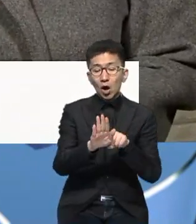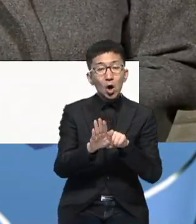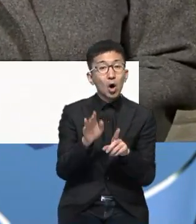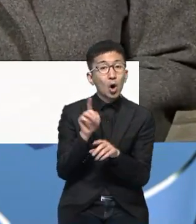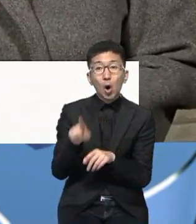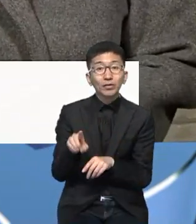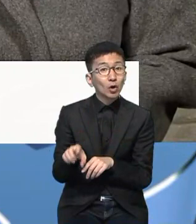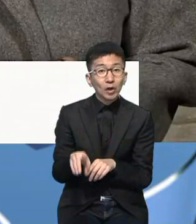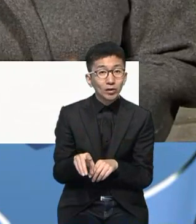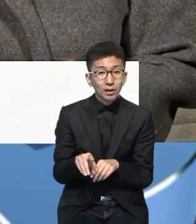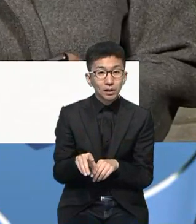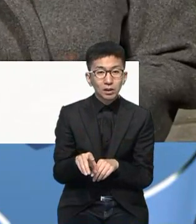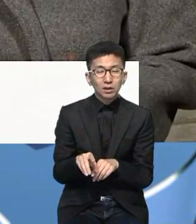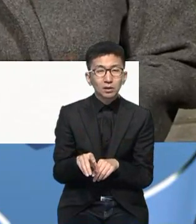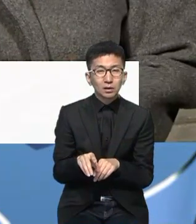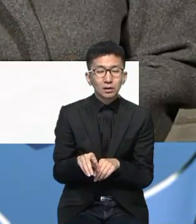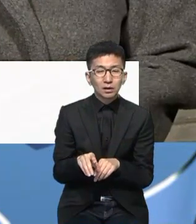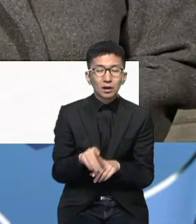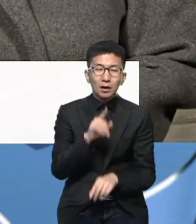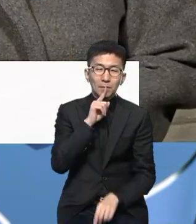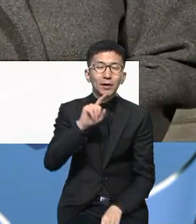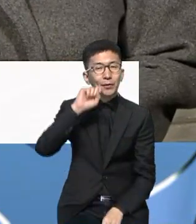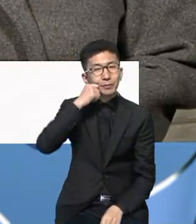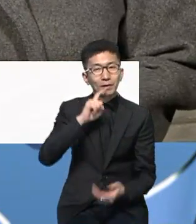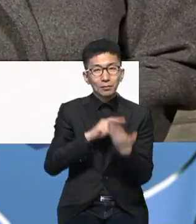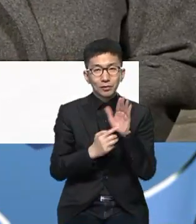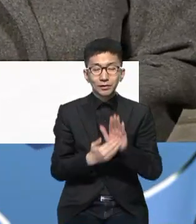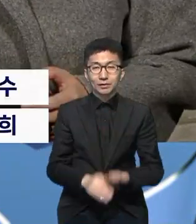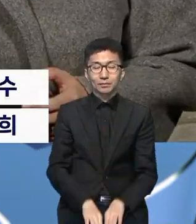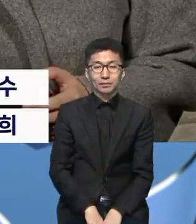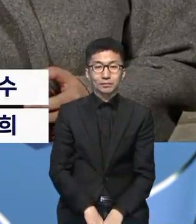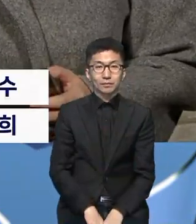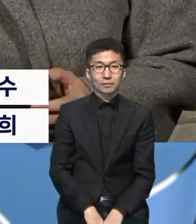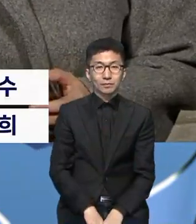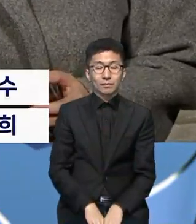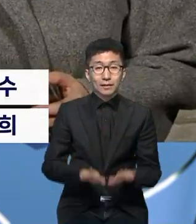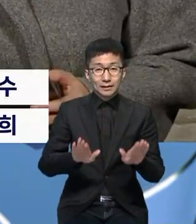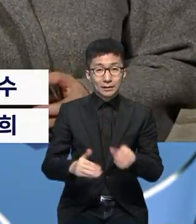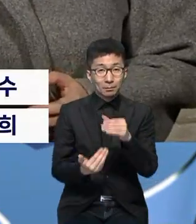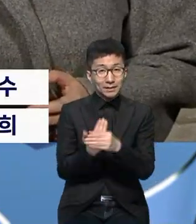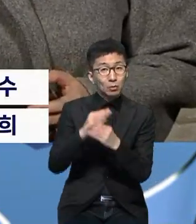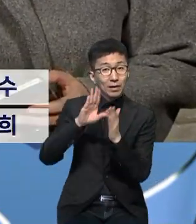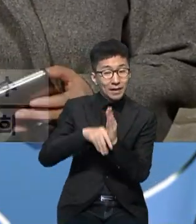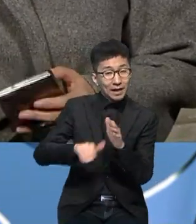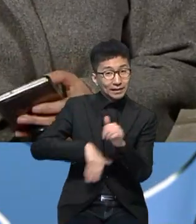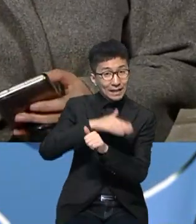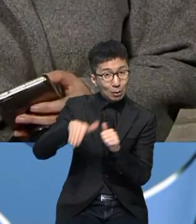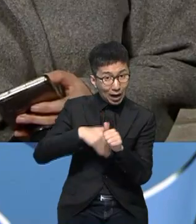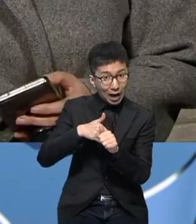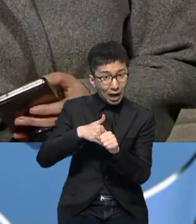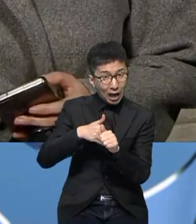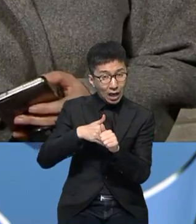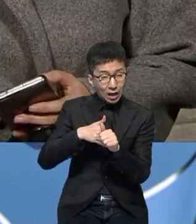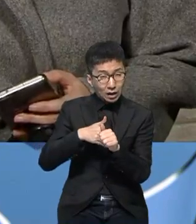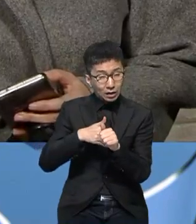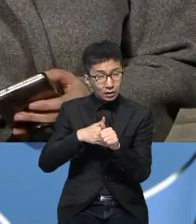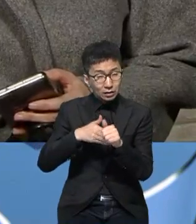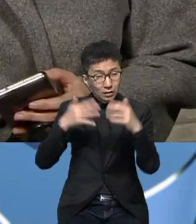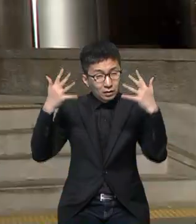사고가 났다거나 이러한 원인 파악 단계는 아직 아니라면서 현재는 사고 당시 상황에 대한 퍼즐을